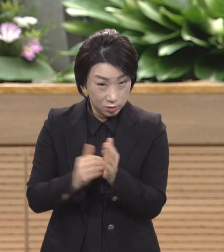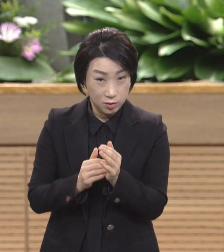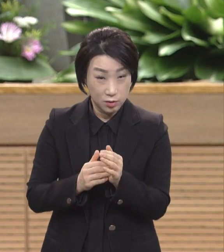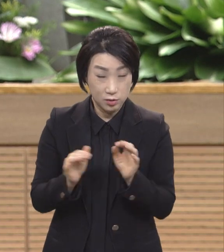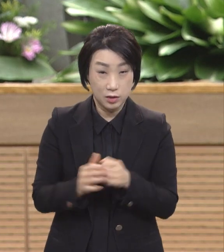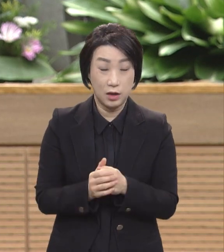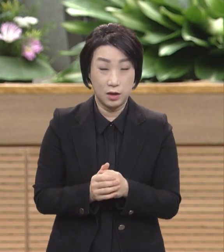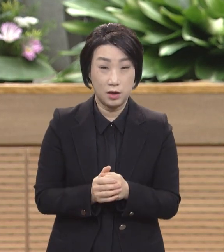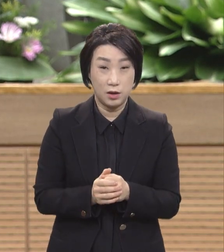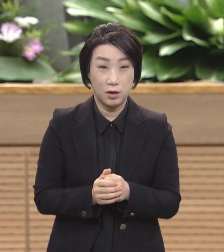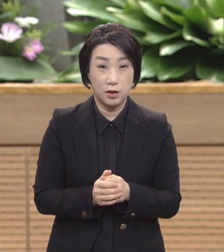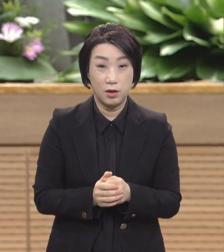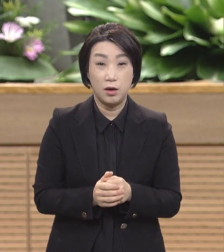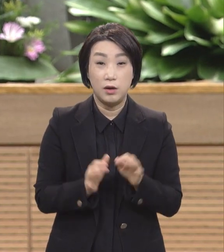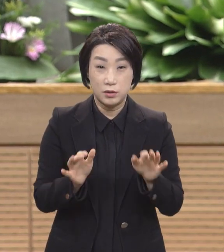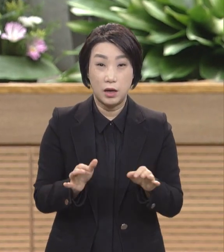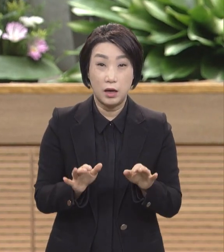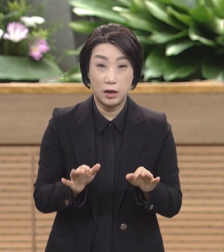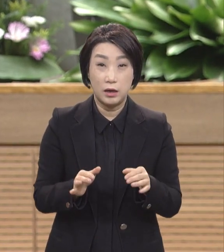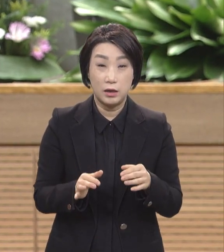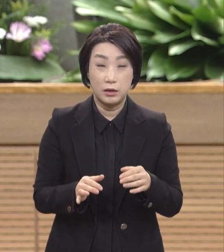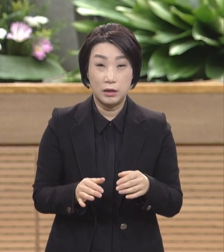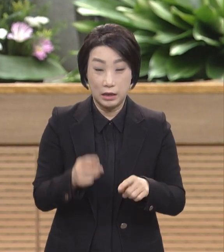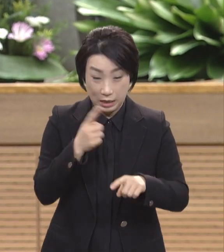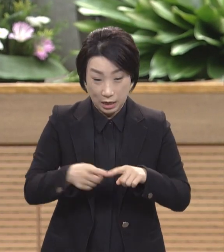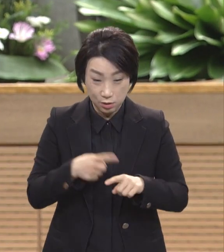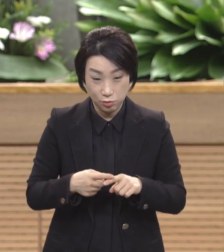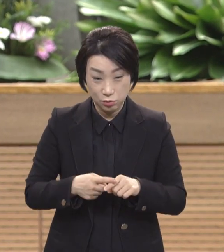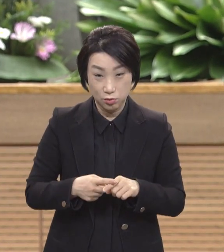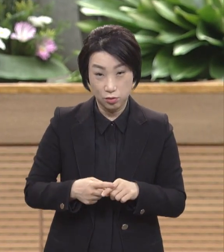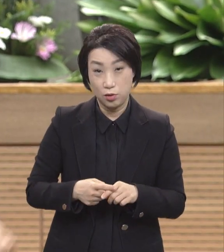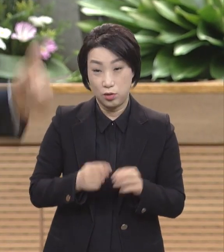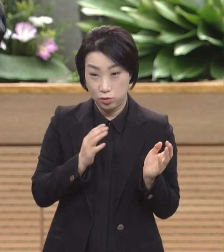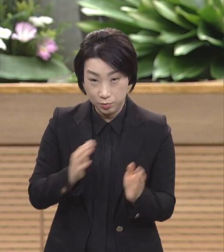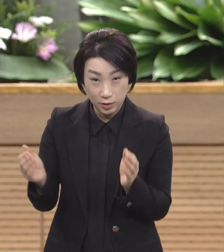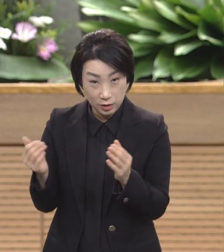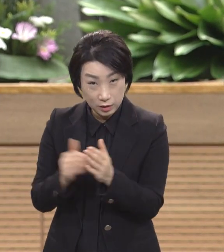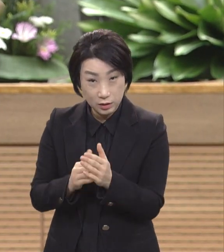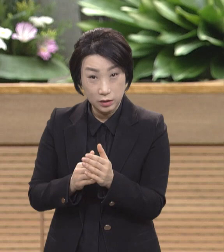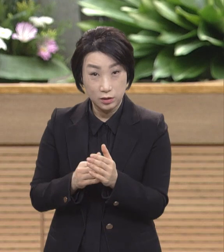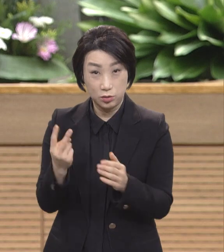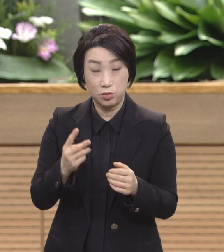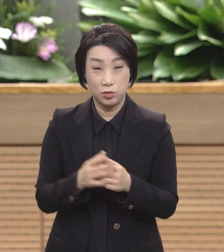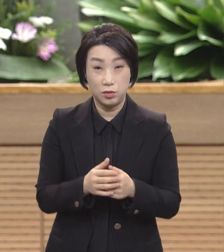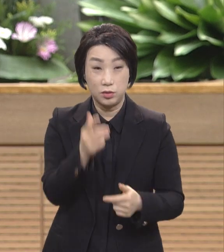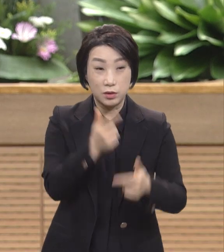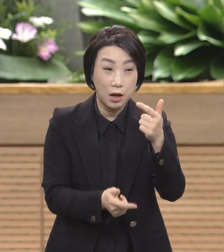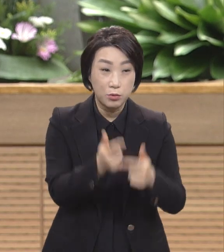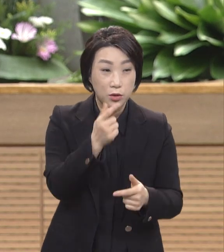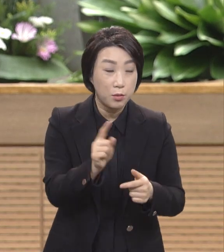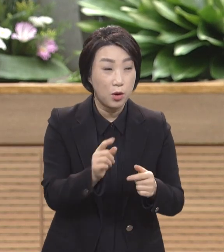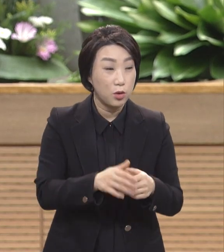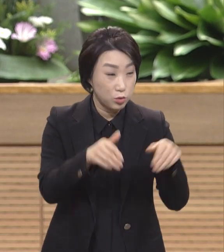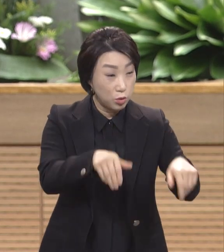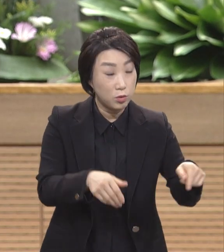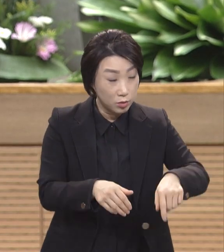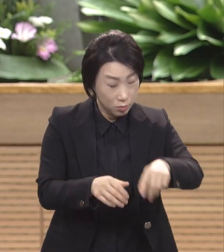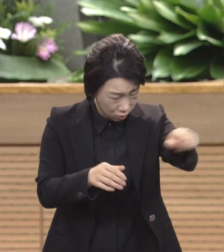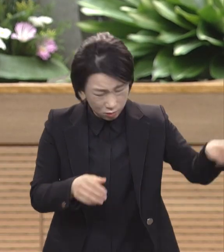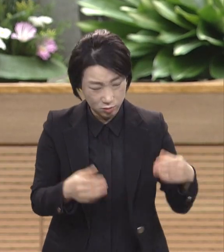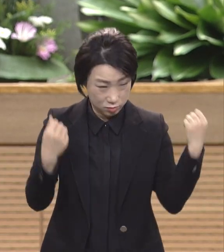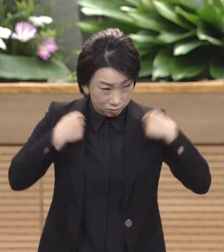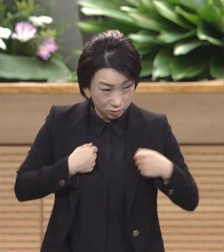번제할 때 잡을 내가 칼도 준비되어 있다. 그리고 장작은 종들들이 메고